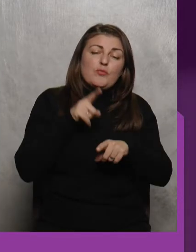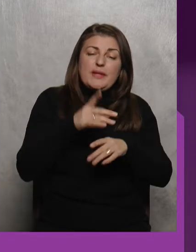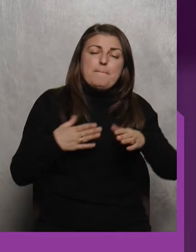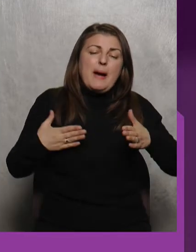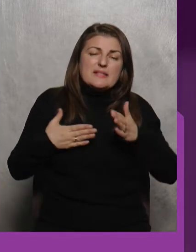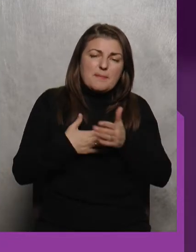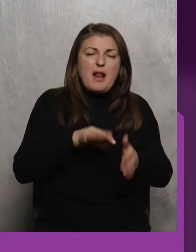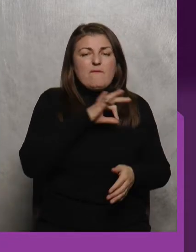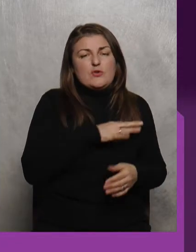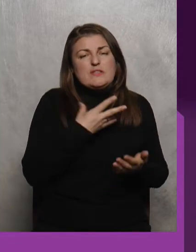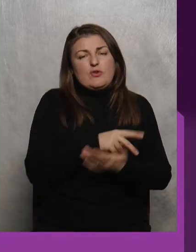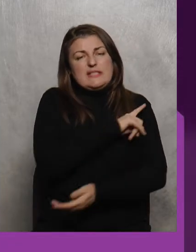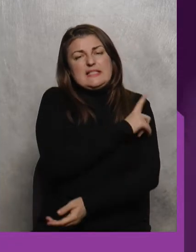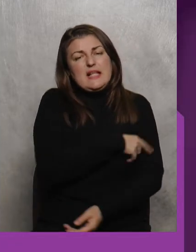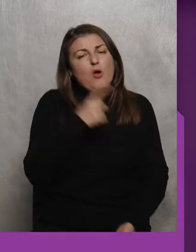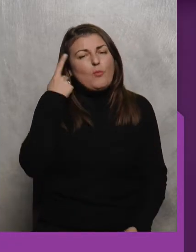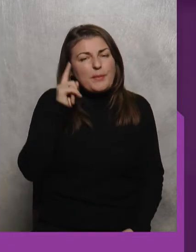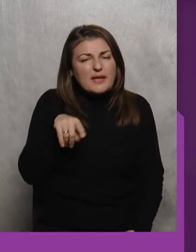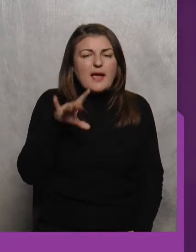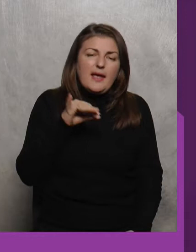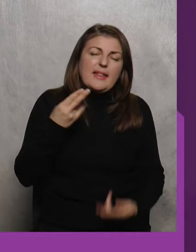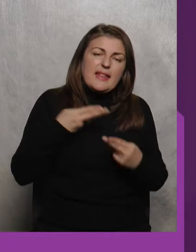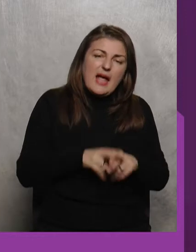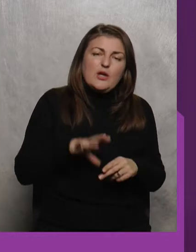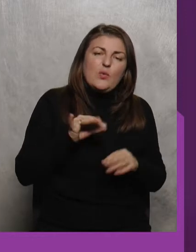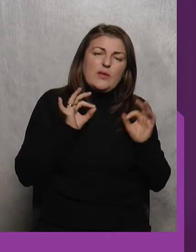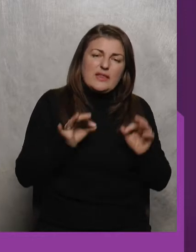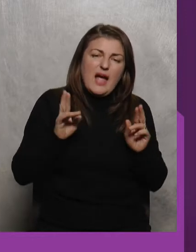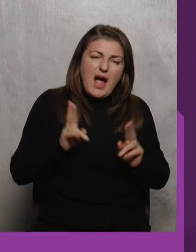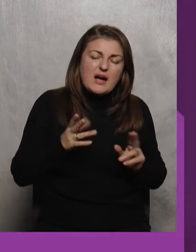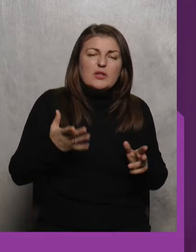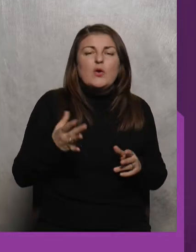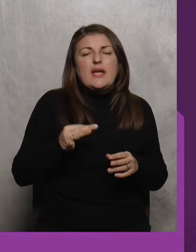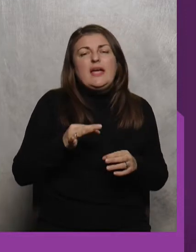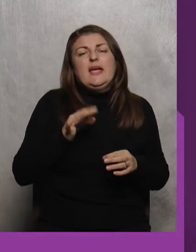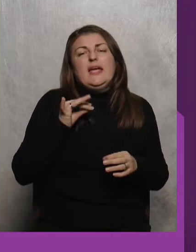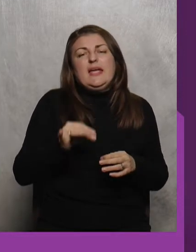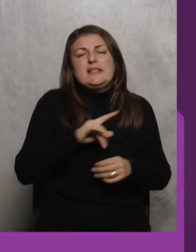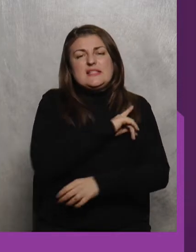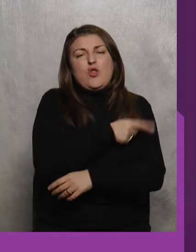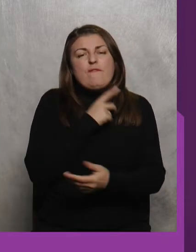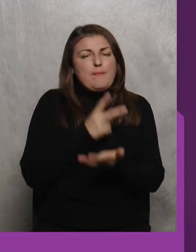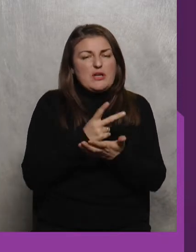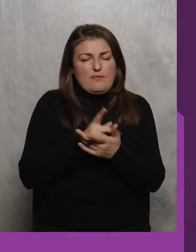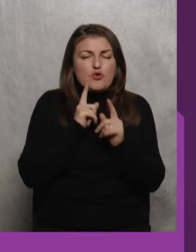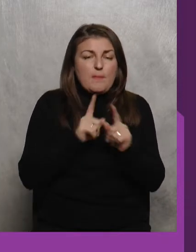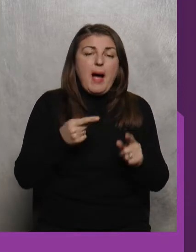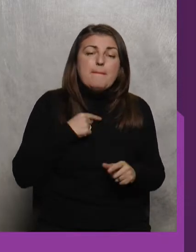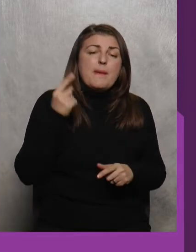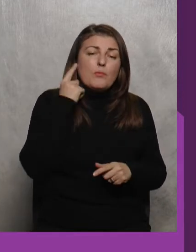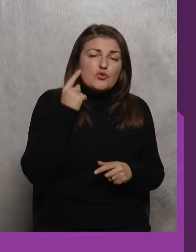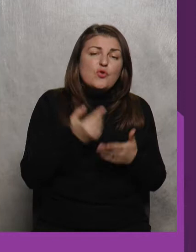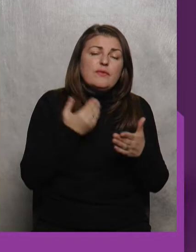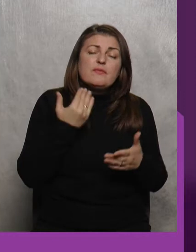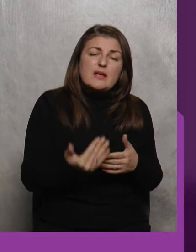максимально використав свої сили, вміння, і техніку, і тактику, і силові показники особливо. От ми почули